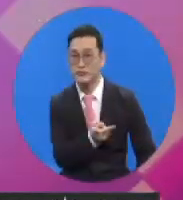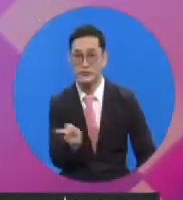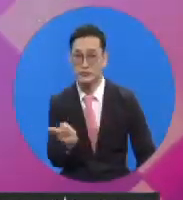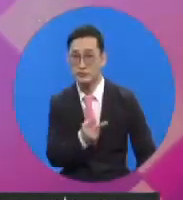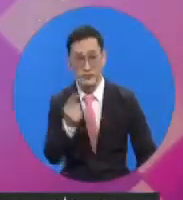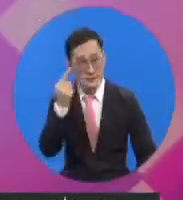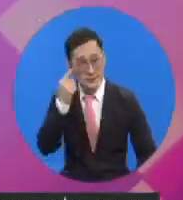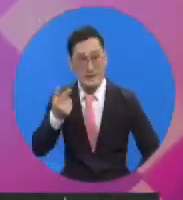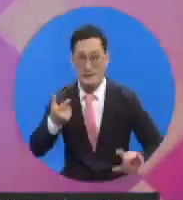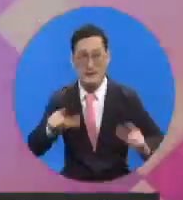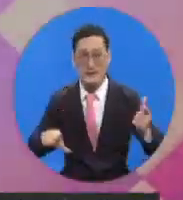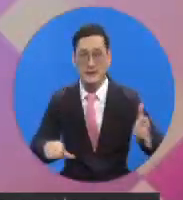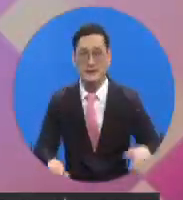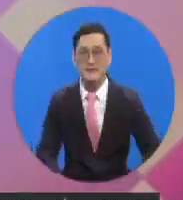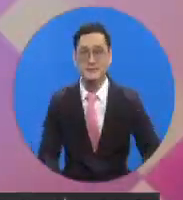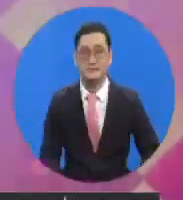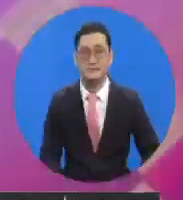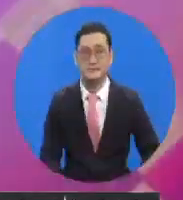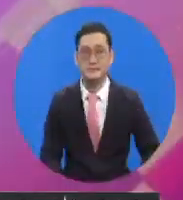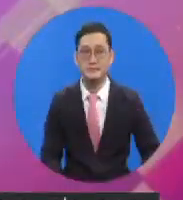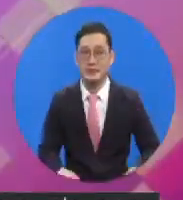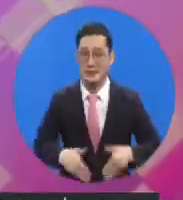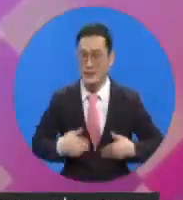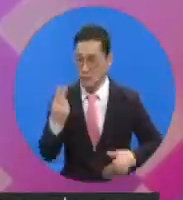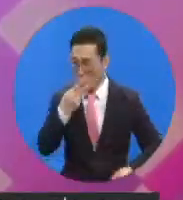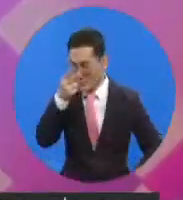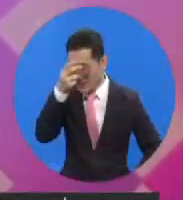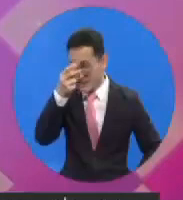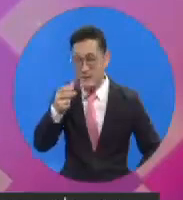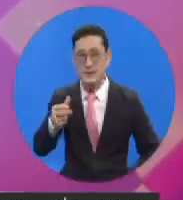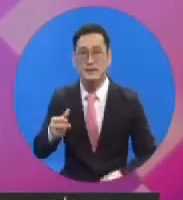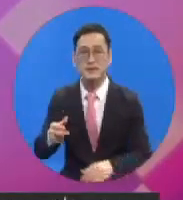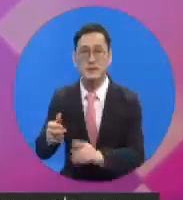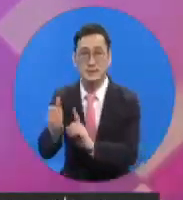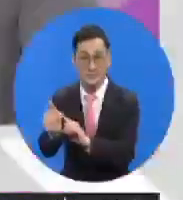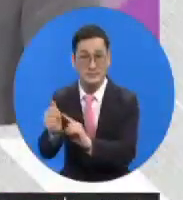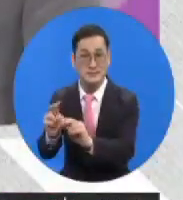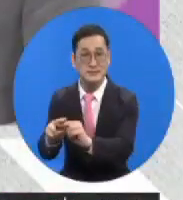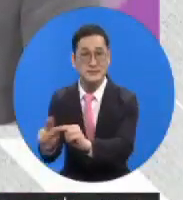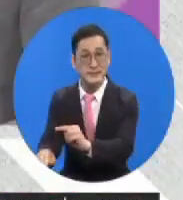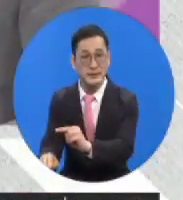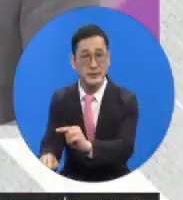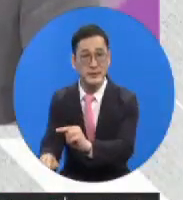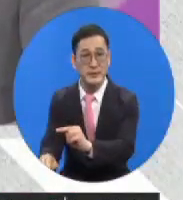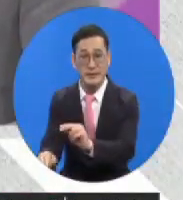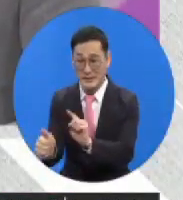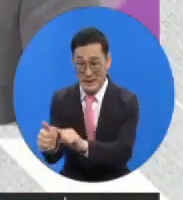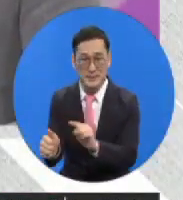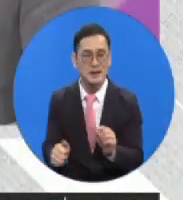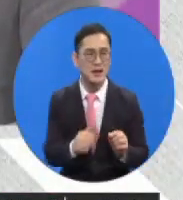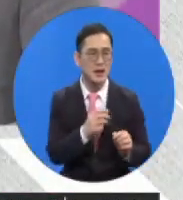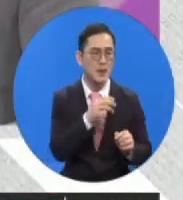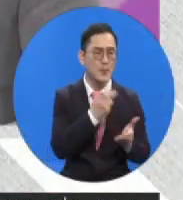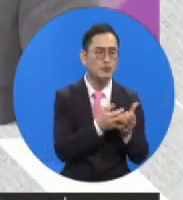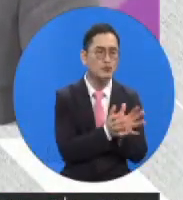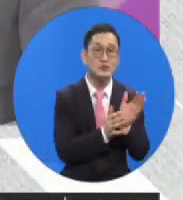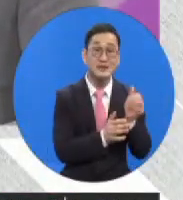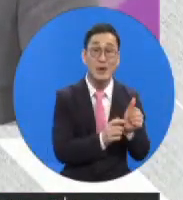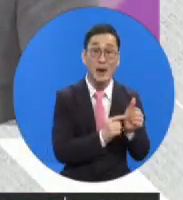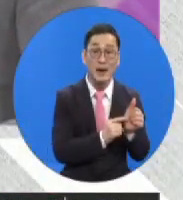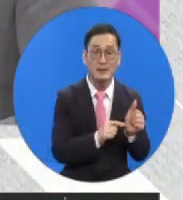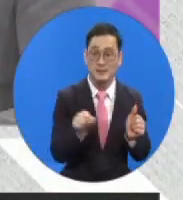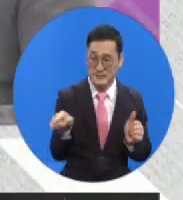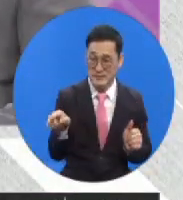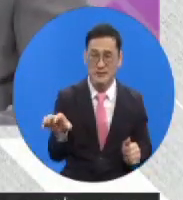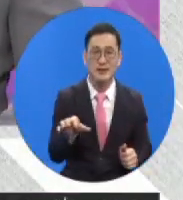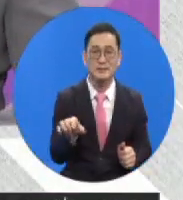여기서 박순철 남부지검장 사표 냈는데 보통 지금까지 검찰 안팎에서 이른바 추미애 인사로 남부지검장으로 발탁이